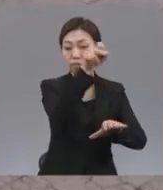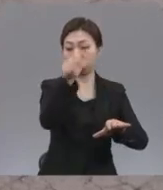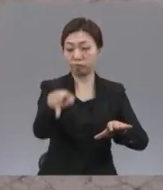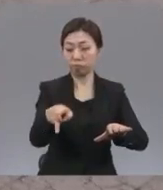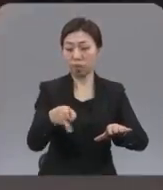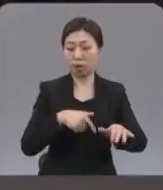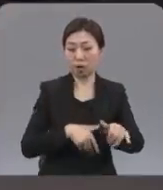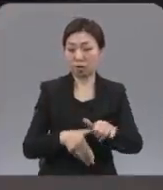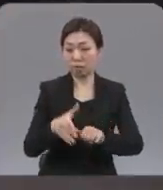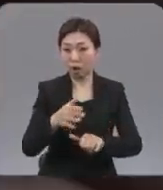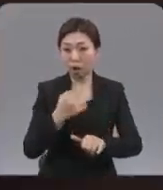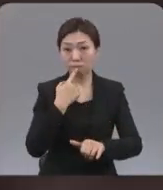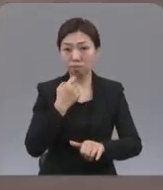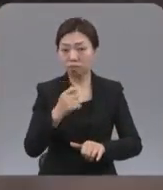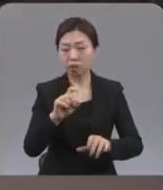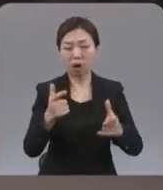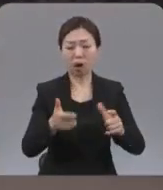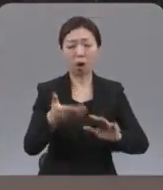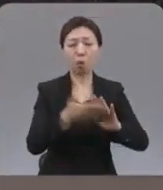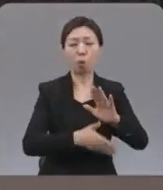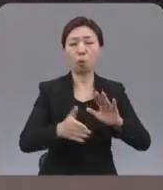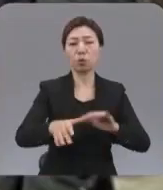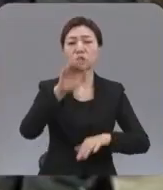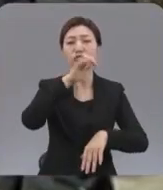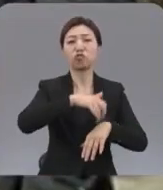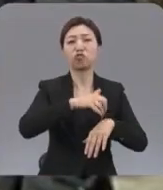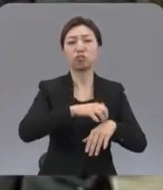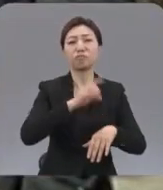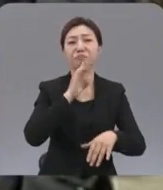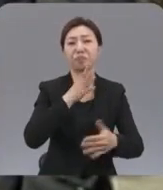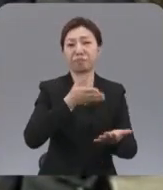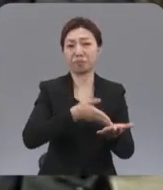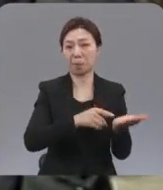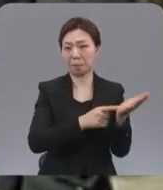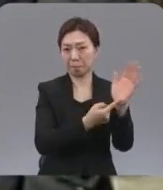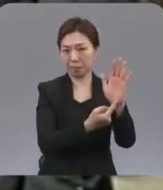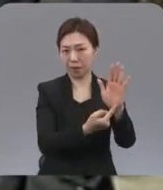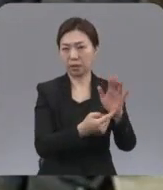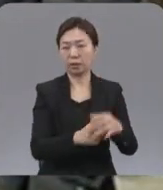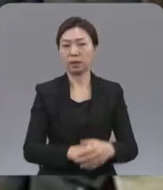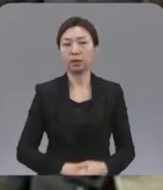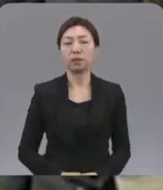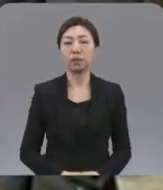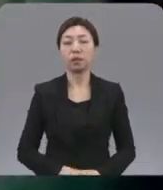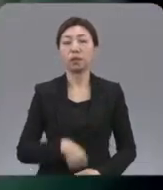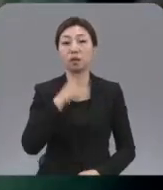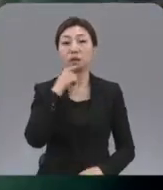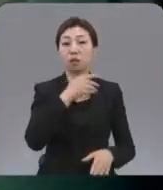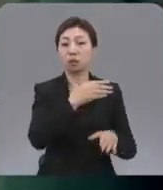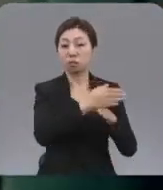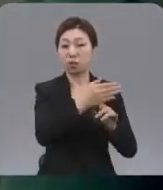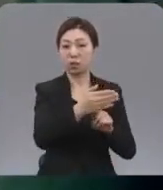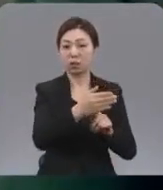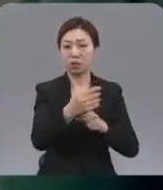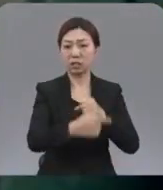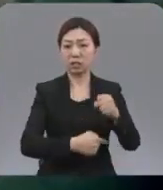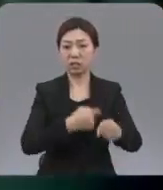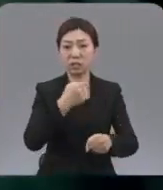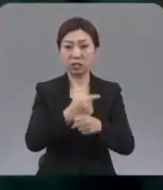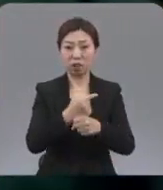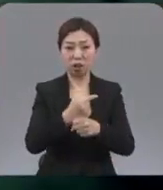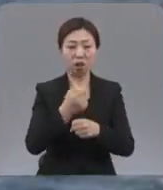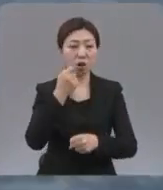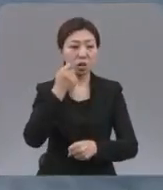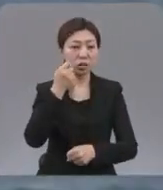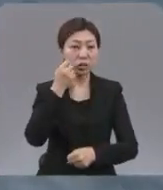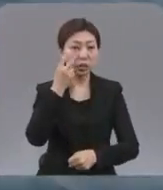击的回应，从中显示韩方并不对北韩的挑衅进行一一回应。北韩总参谋部表示，